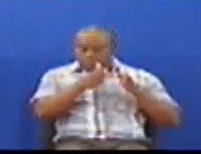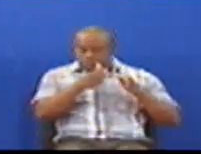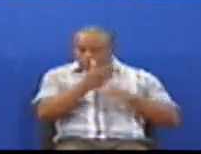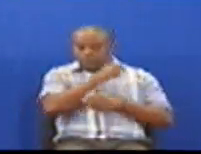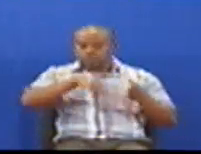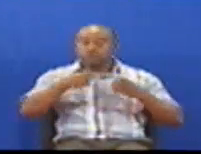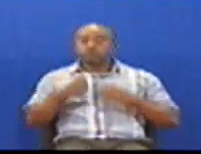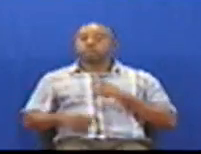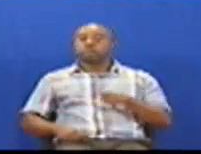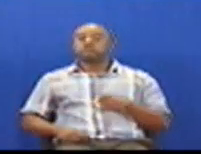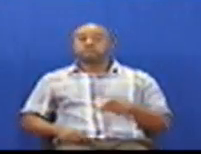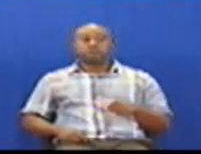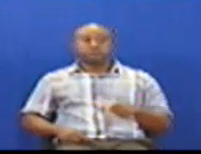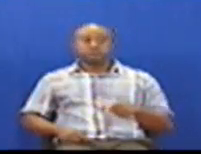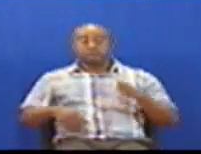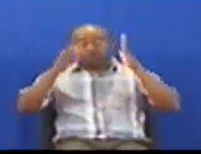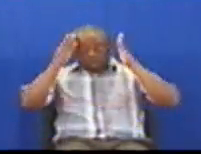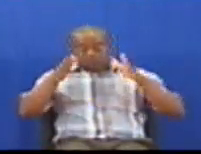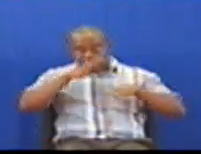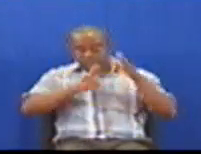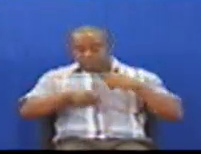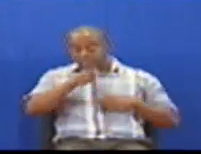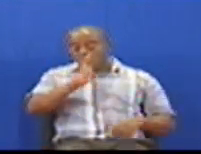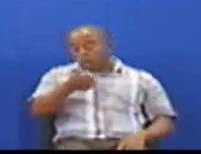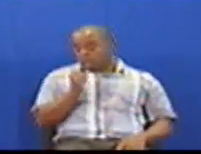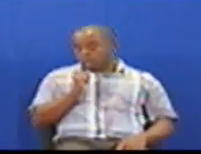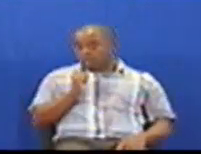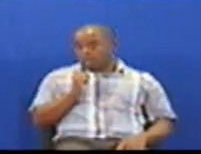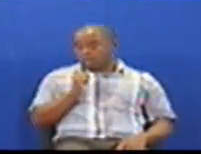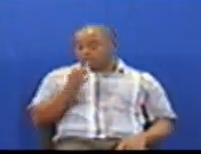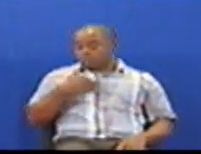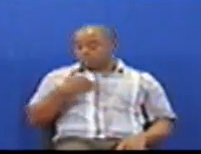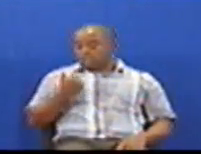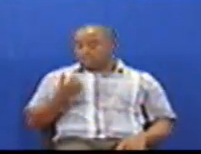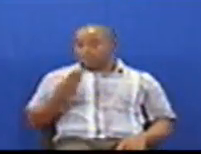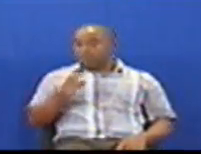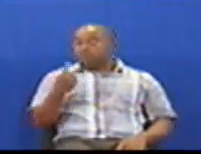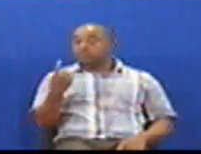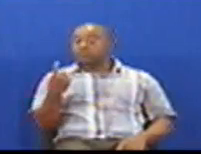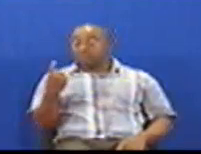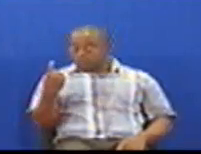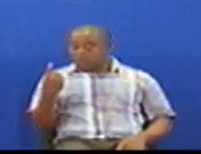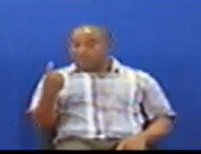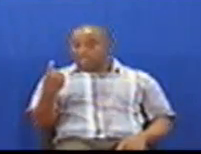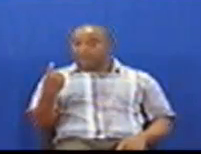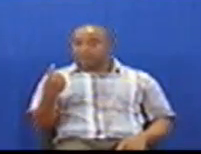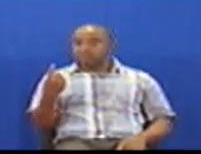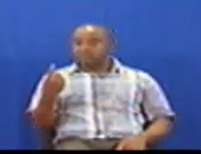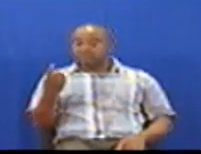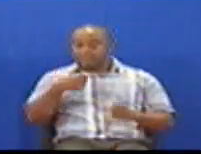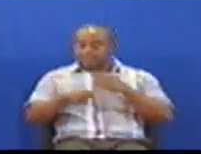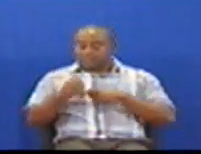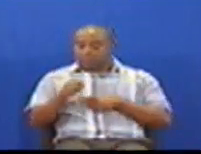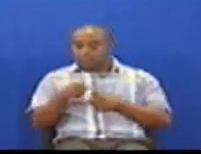kudumu. Na mheshimiwa naibu spika, mwaka jana tulitengewa bilioni 1.5. Ninashukuru kwamba tumepata milioni 500